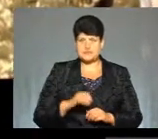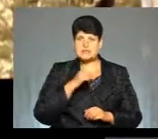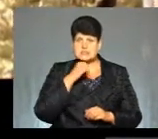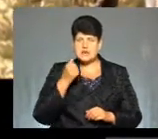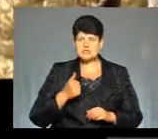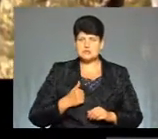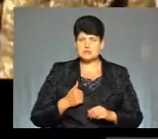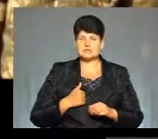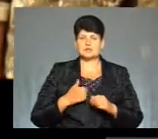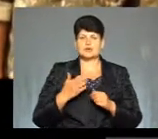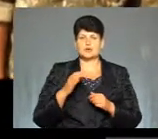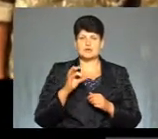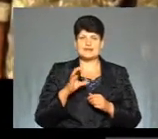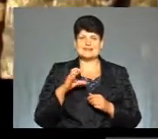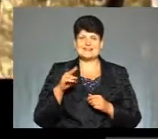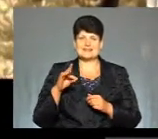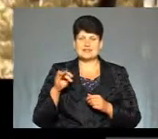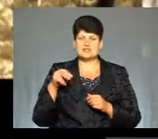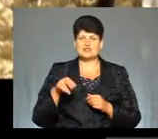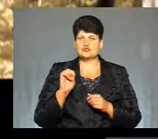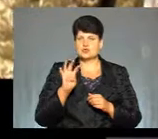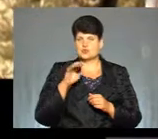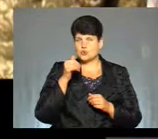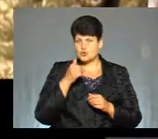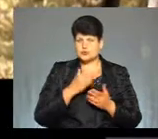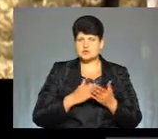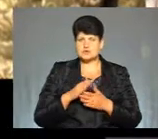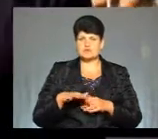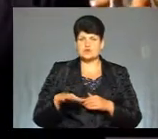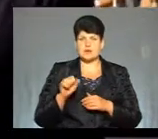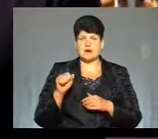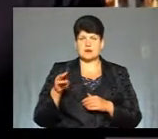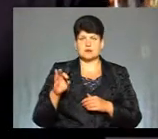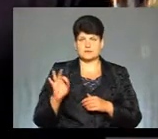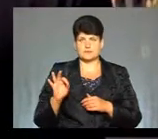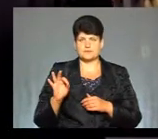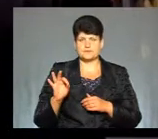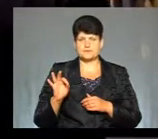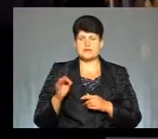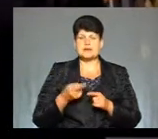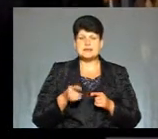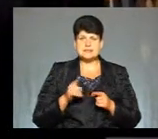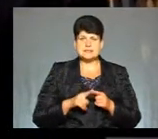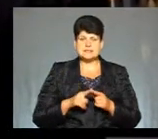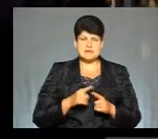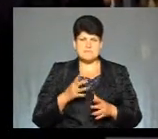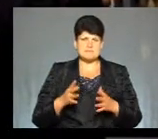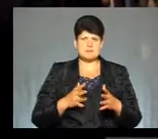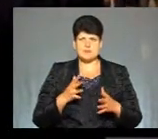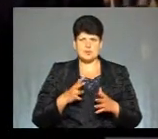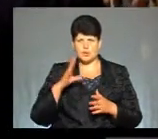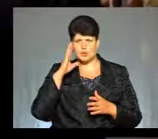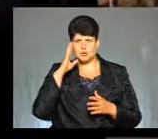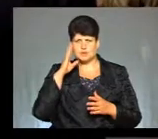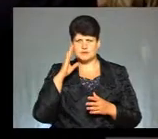Олег Серединський у 2014 році служив у зоні АТО. Це підбадьорює хлопця, навіть зібратися